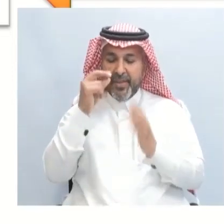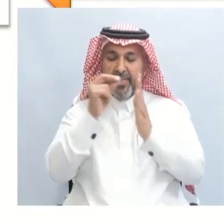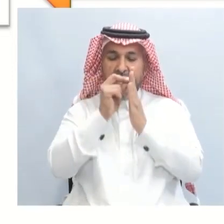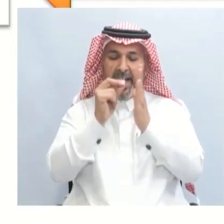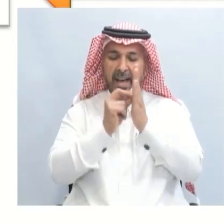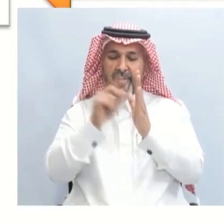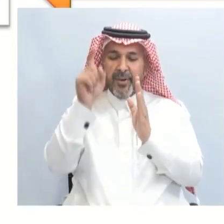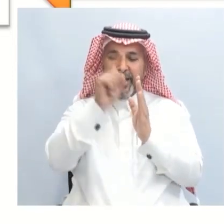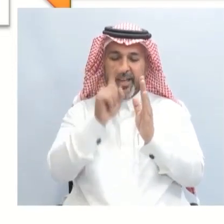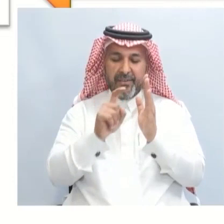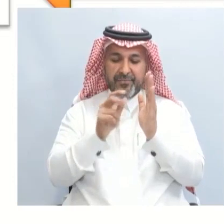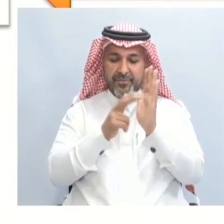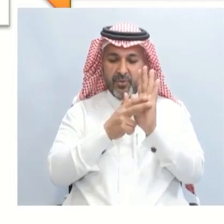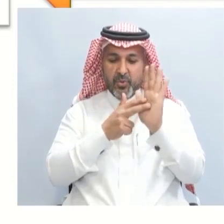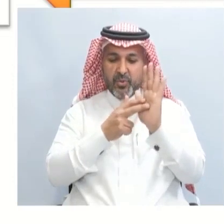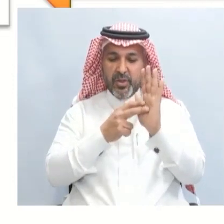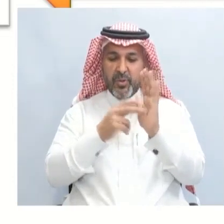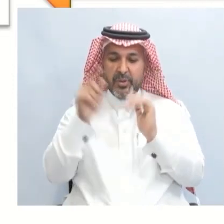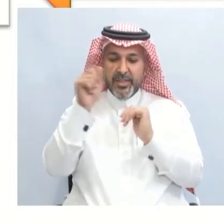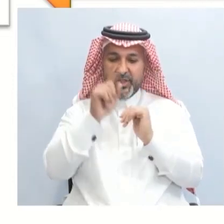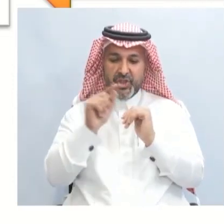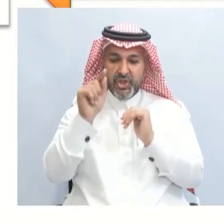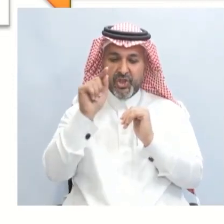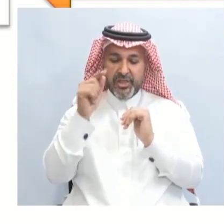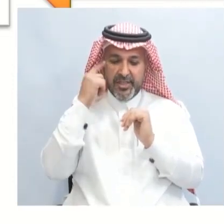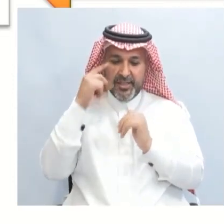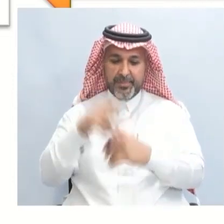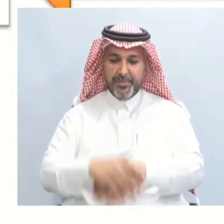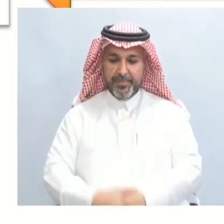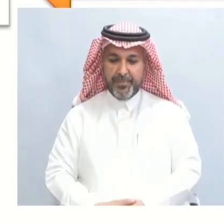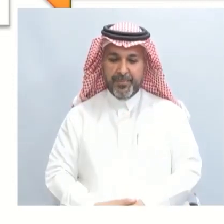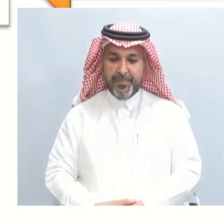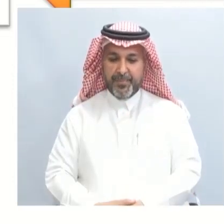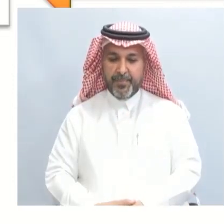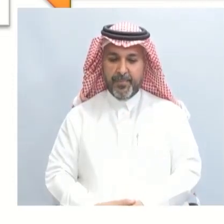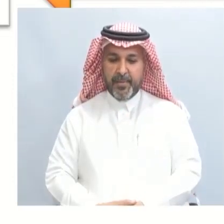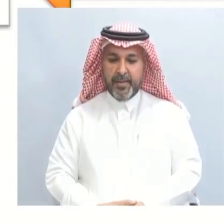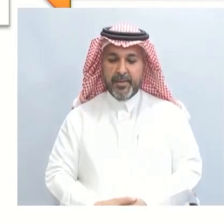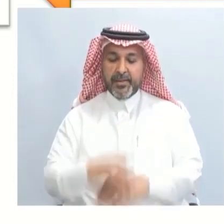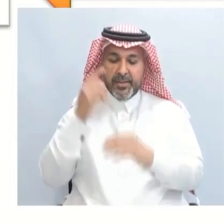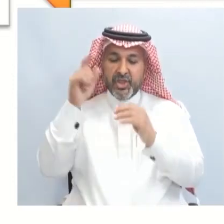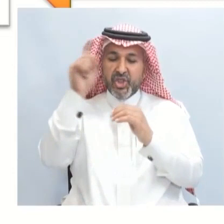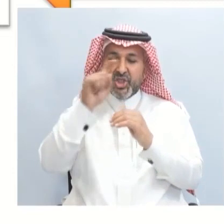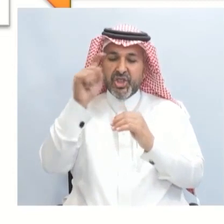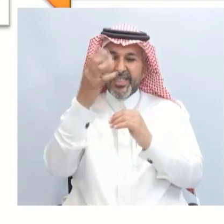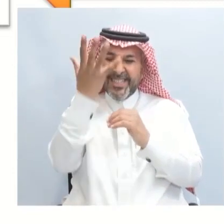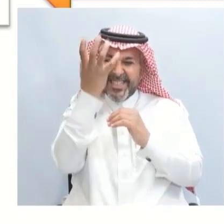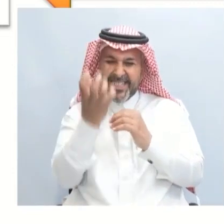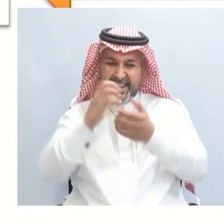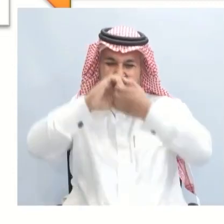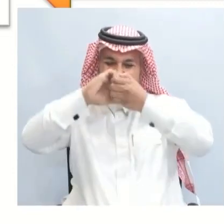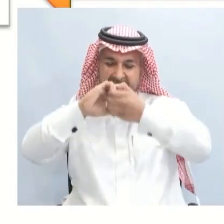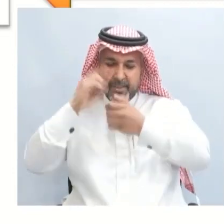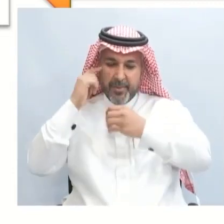الطرد ايضا كعامل مشترك ام 1 ام 2 واحد على ار تربيع تاخذ كحواصل ضرب لذلك اف تساوي